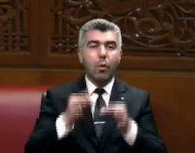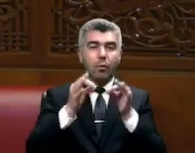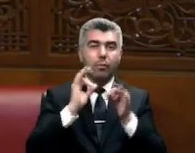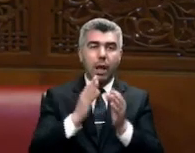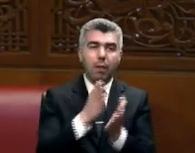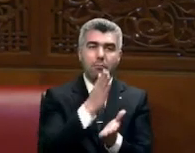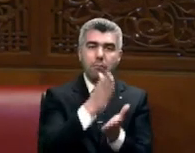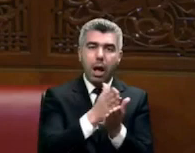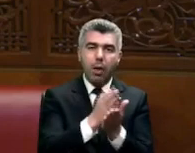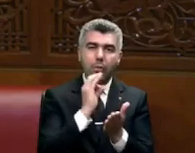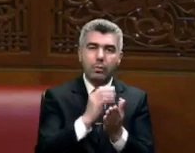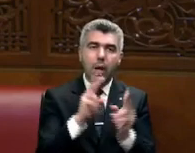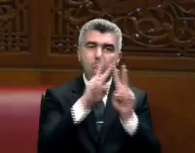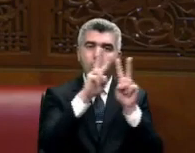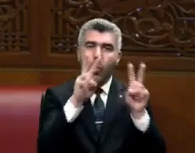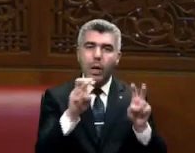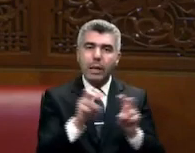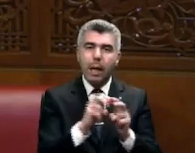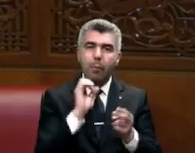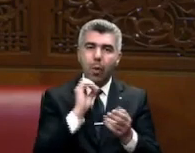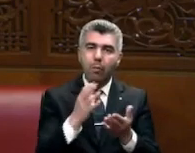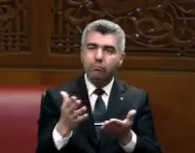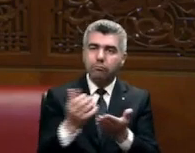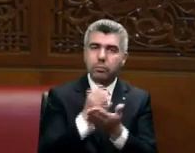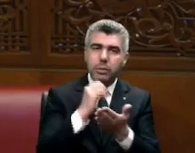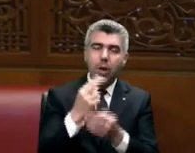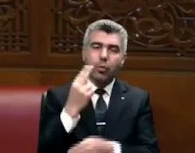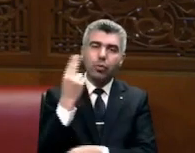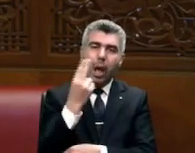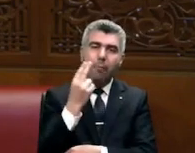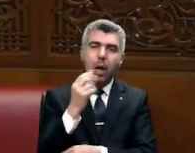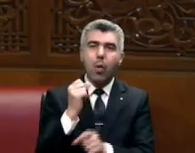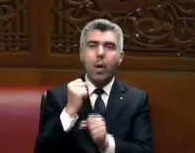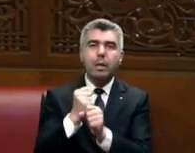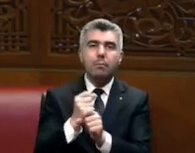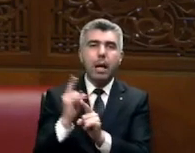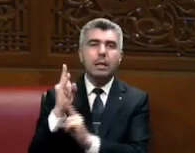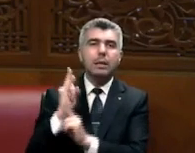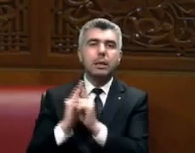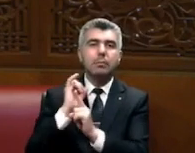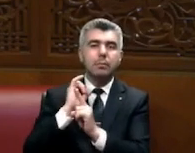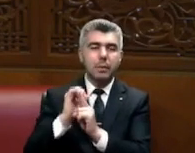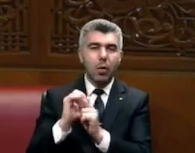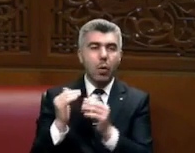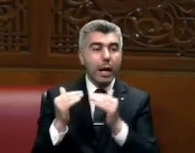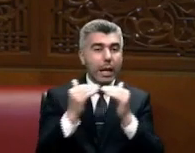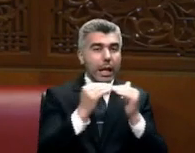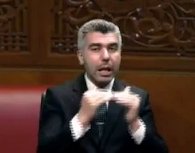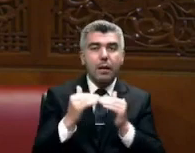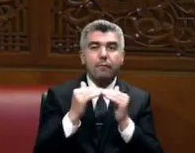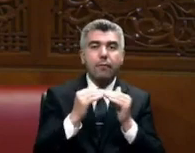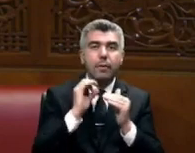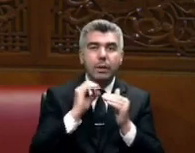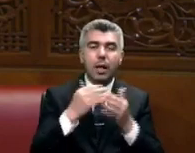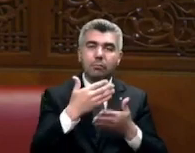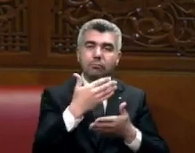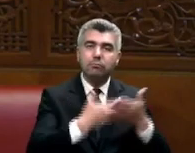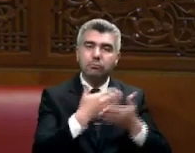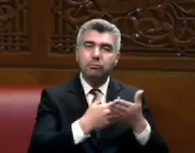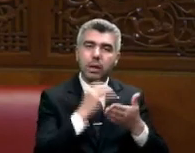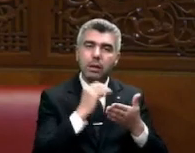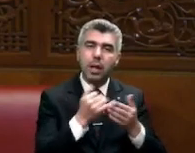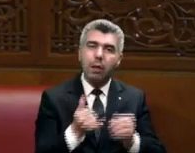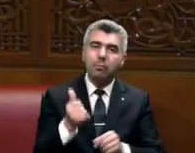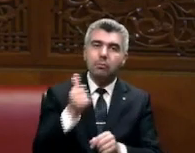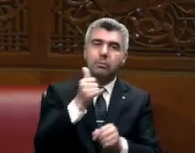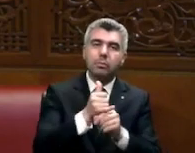والنزاهة والمؤهلات العلمية والتجربة المهنية اللي خاص تلائم مع متطلبات ومواصفات